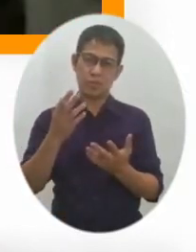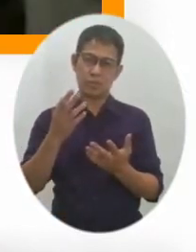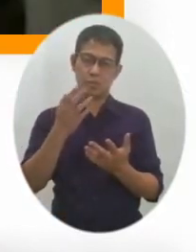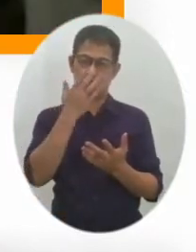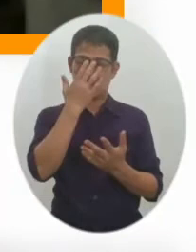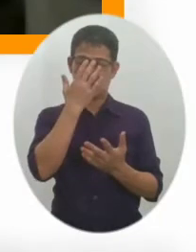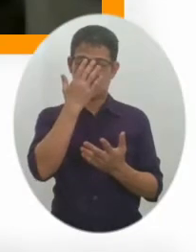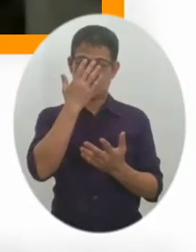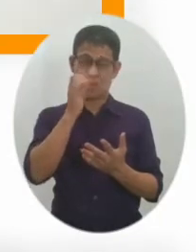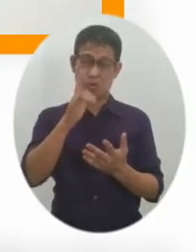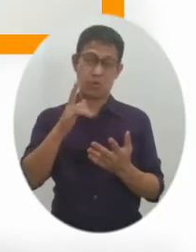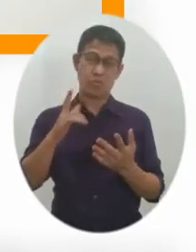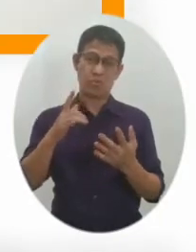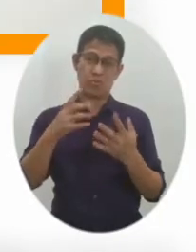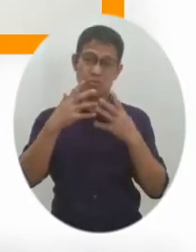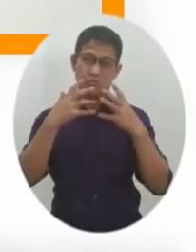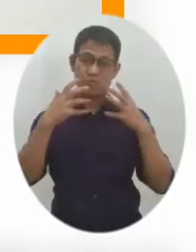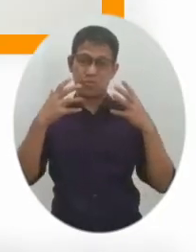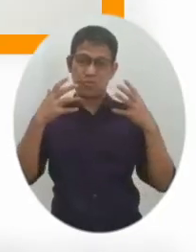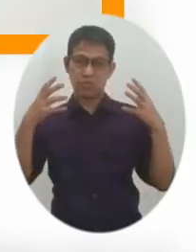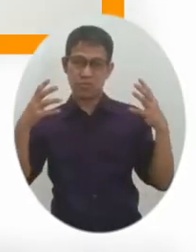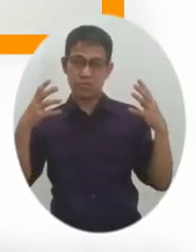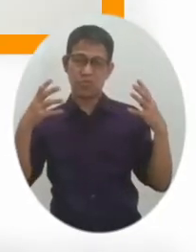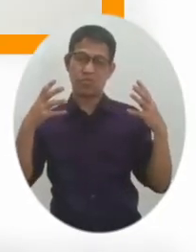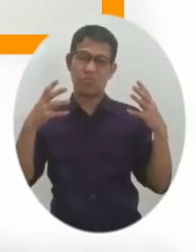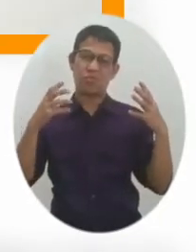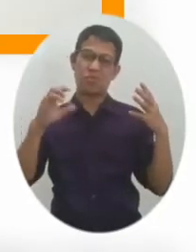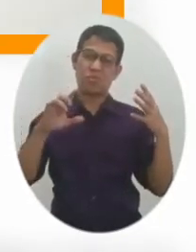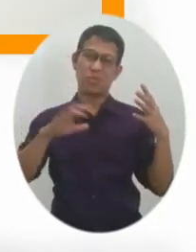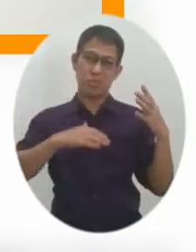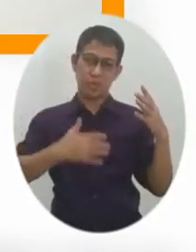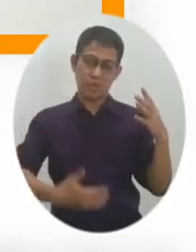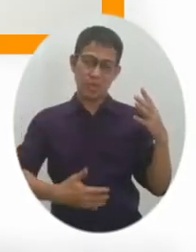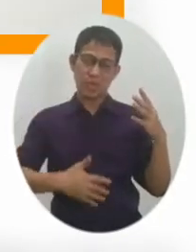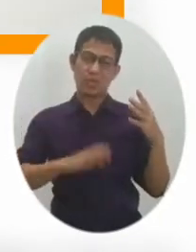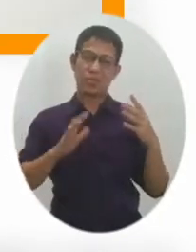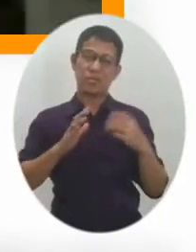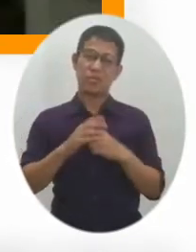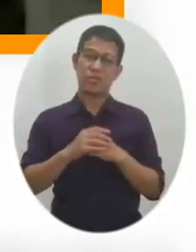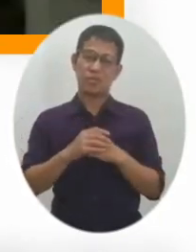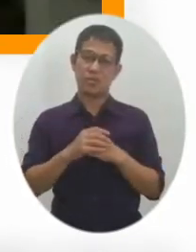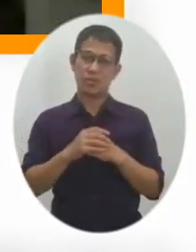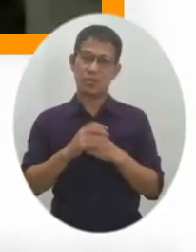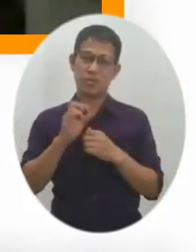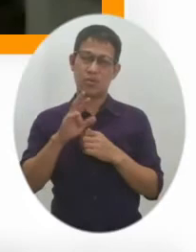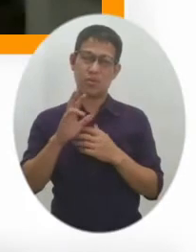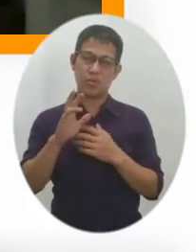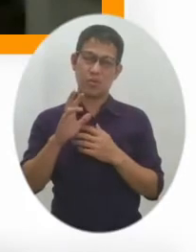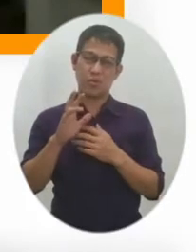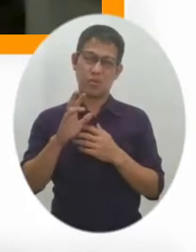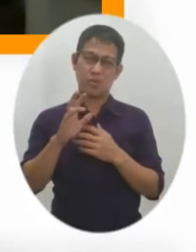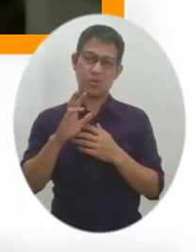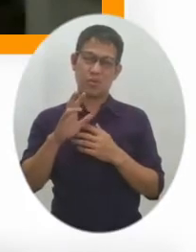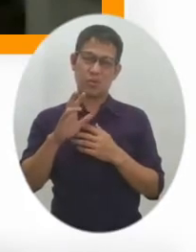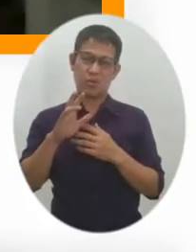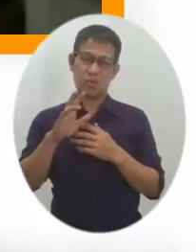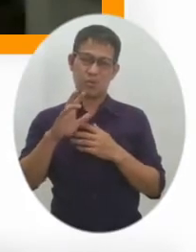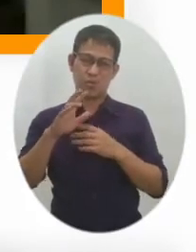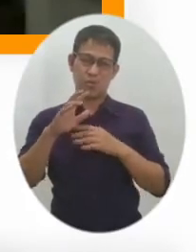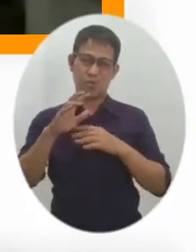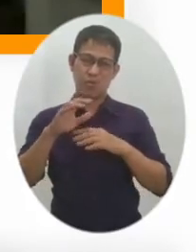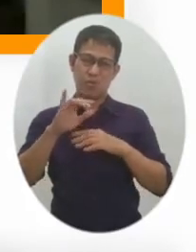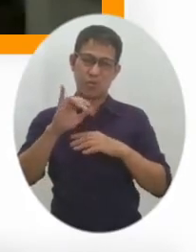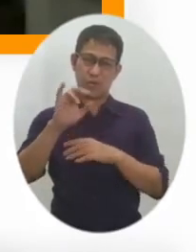pagiging sobrang paglaki ng katawan o yung obesity habang nagbubuntis, pagkakaroon